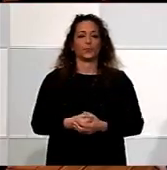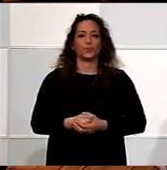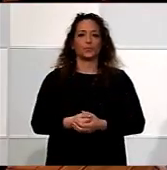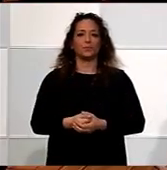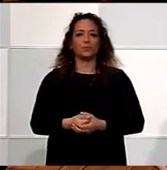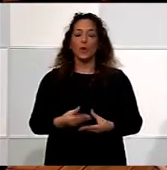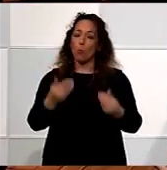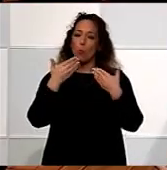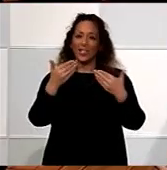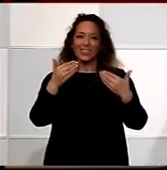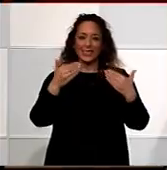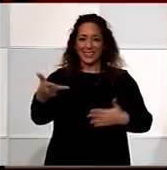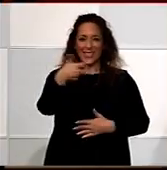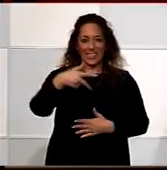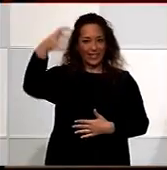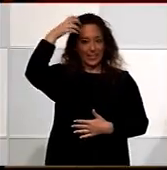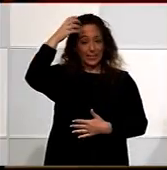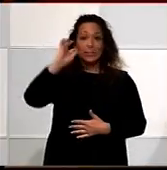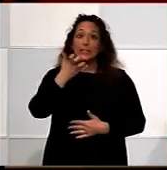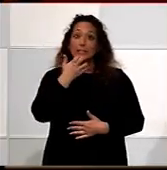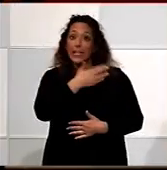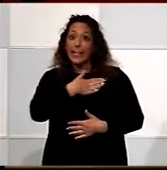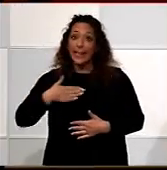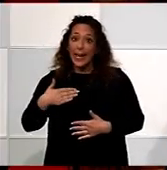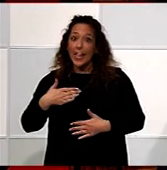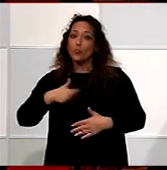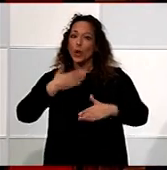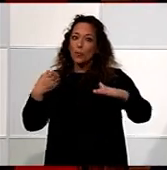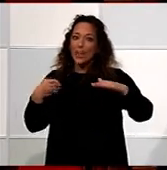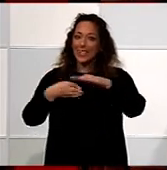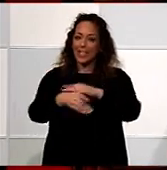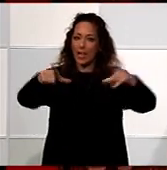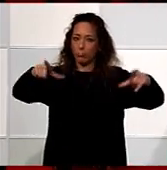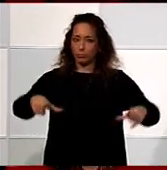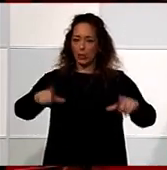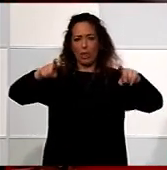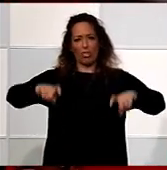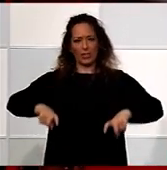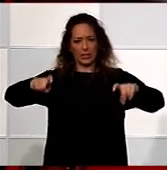Moltes gràcies, Majestats. Si voleu, podem entrar a la sala que ha de descansar una estoneta.